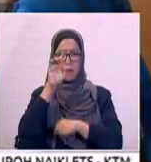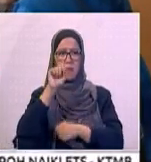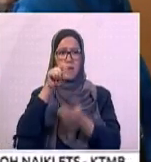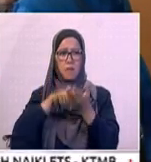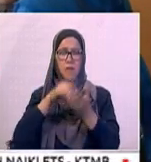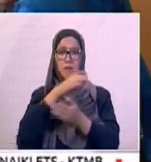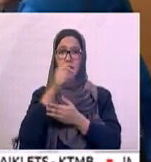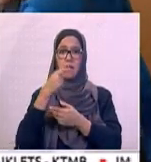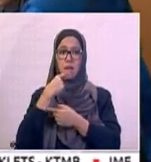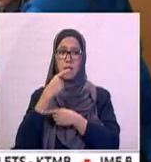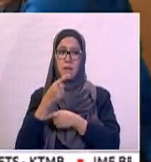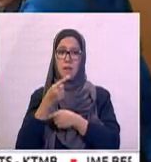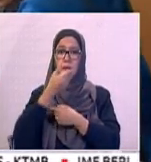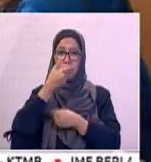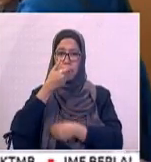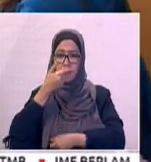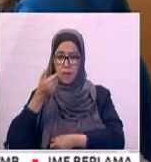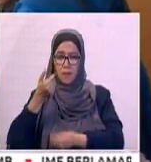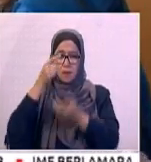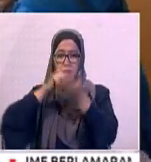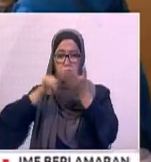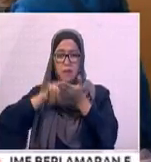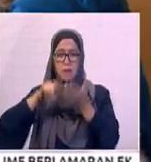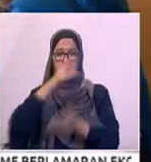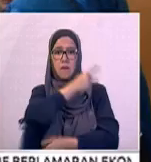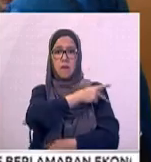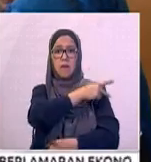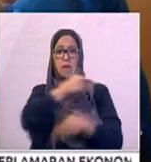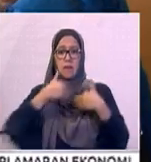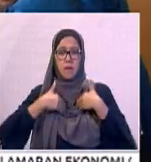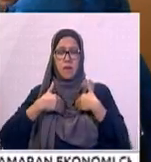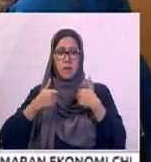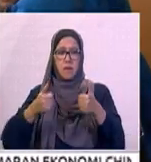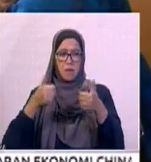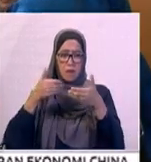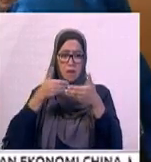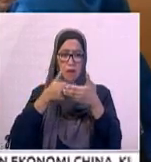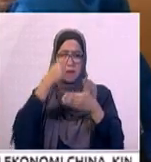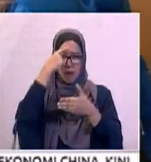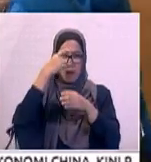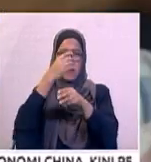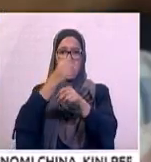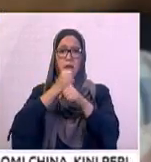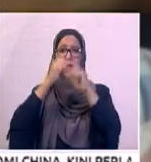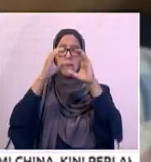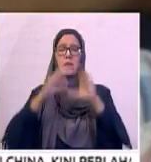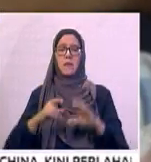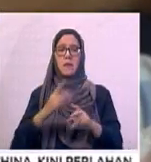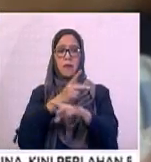refer pada klinik kesihatan yang berhampiran untuk mendapat ilmu cara penjagaan kanak-kanak ni.